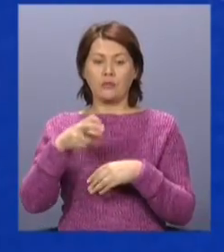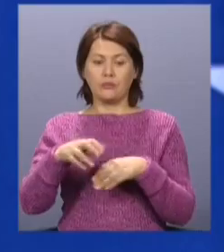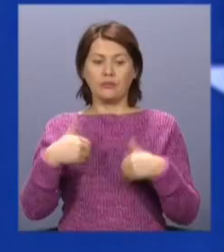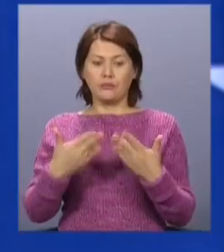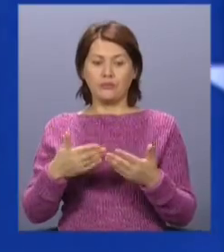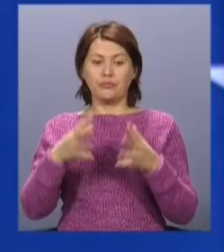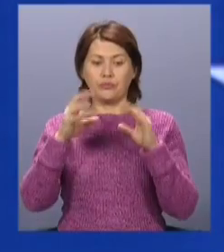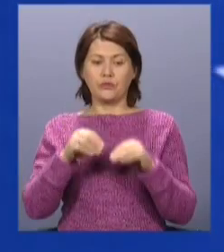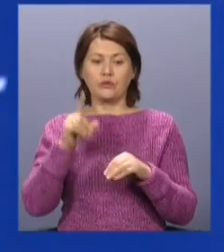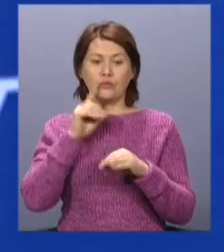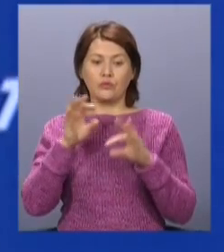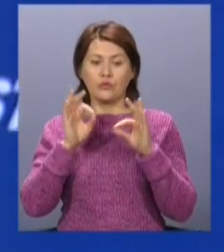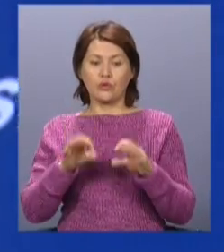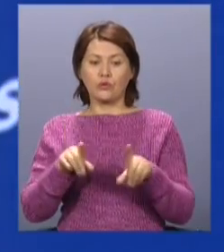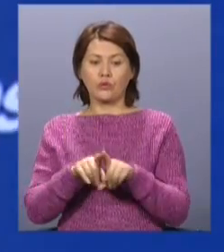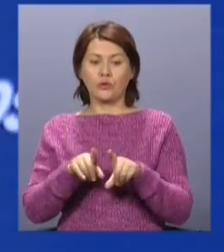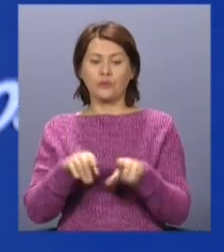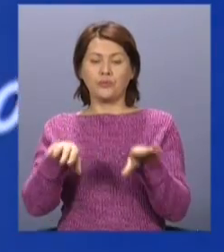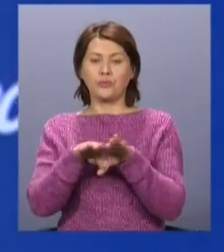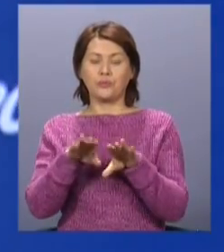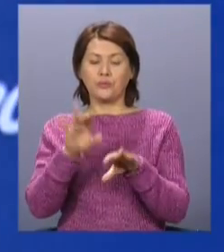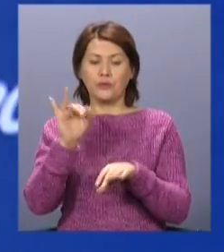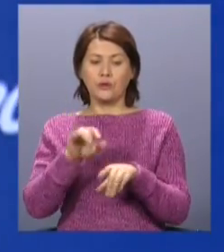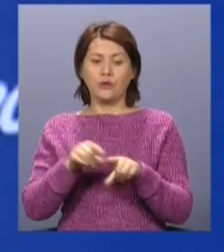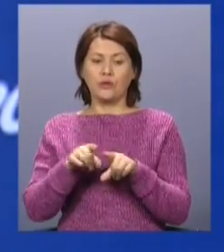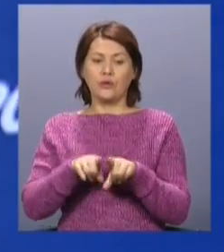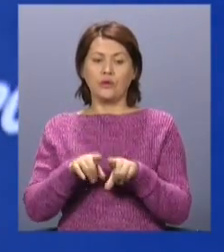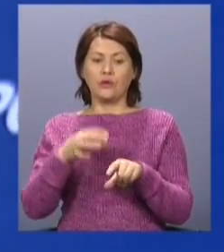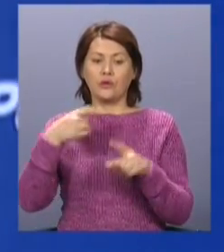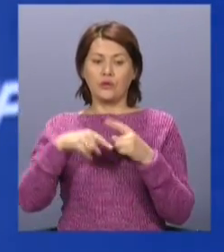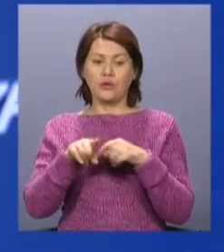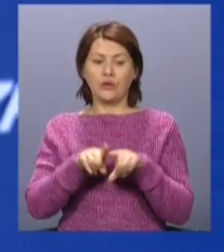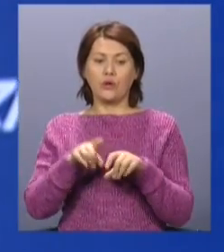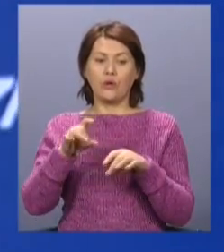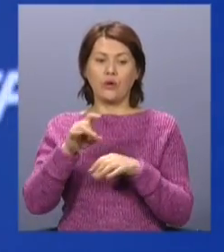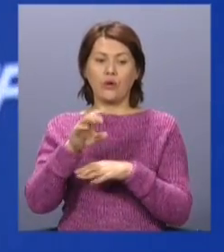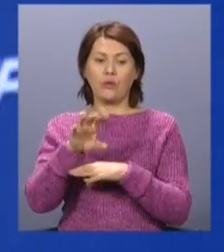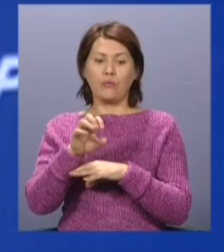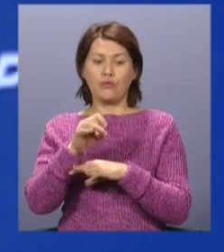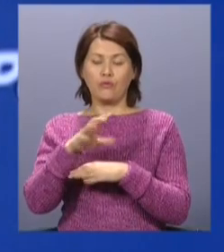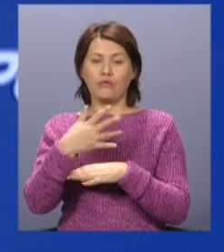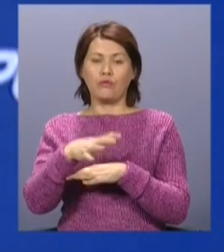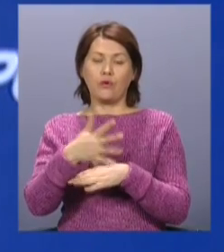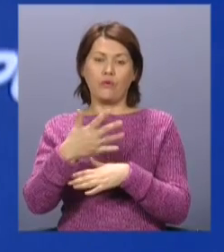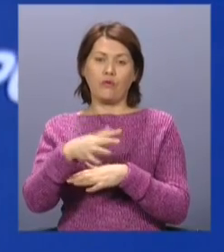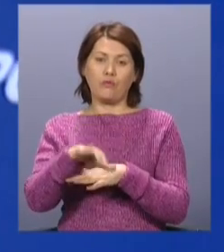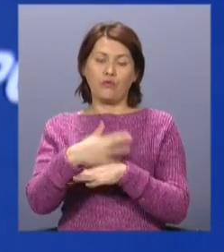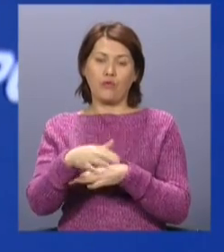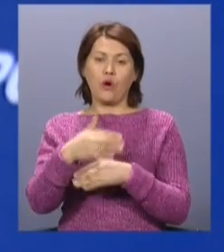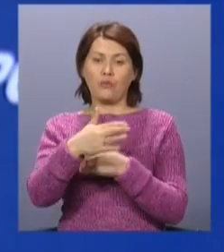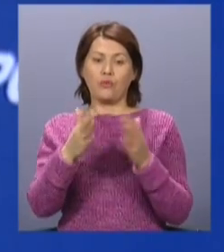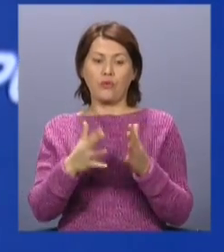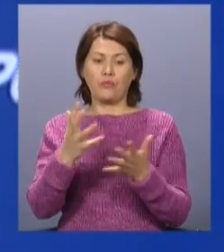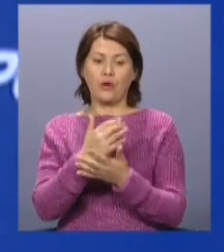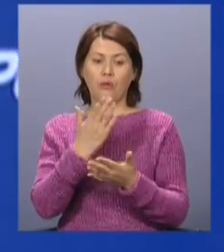Хаптар бәрі дұрыс жаса, жабық бәрі дұрыс, бірақ сонда да ішінде жаңағы бос қаруқтар табылып жатыр. Сол жөнінде біз